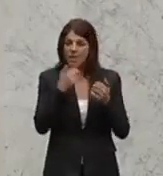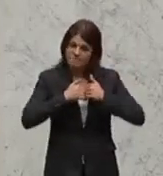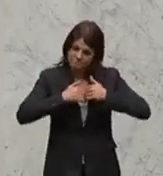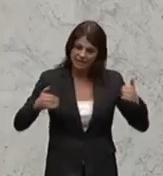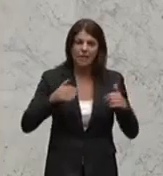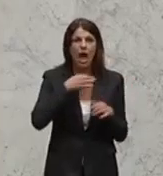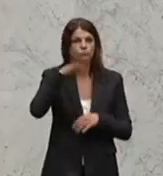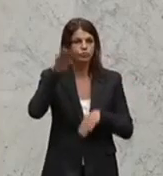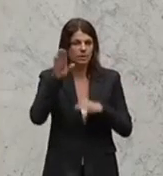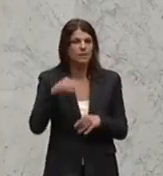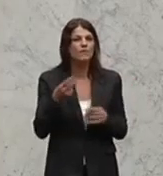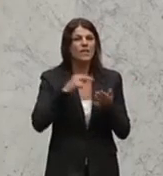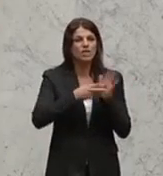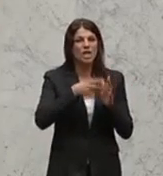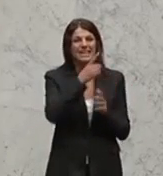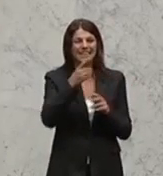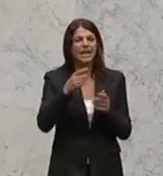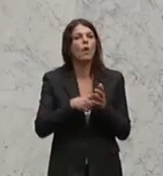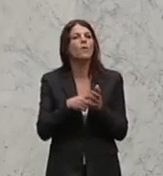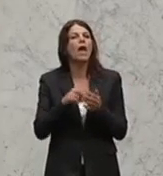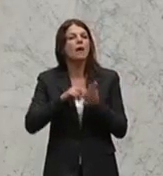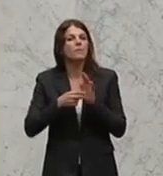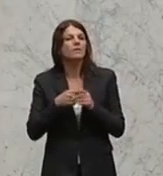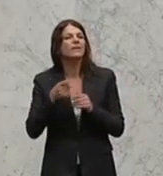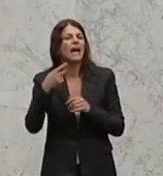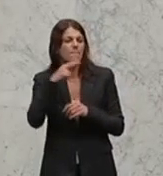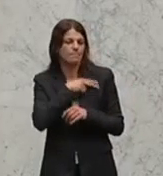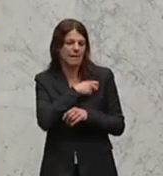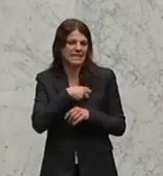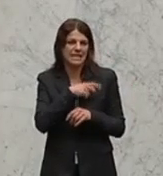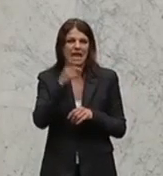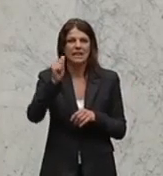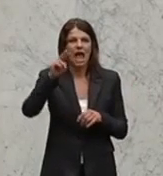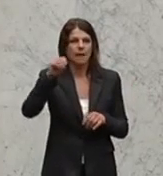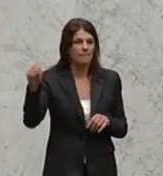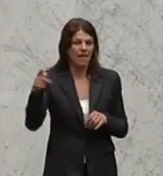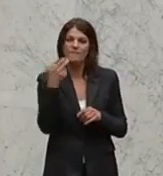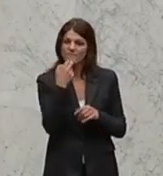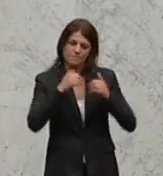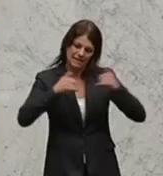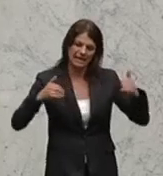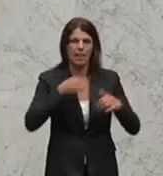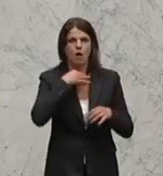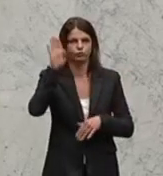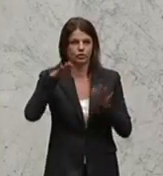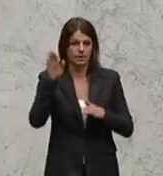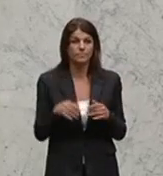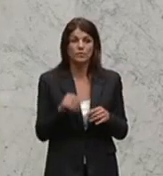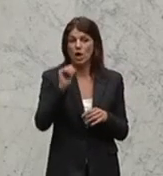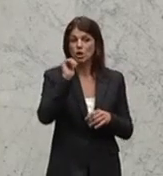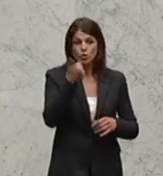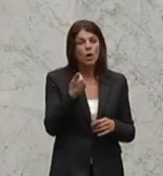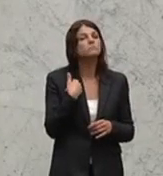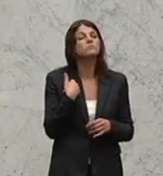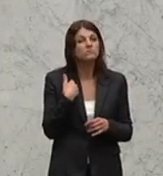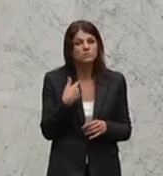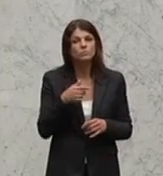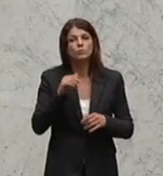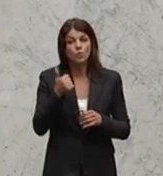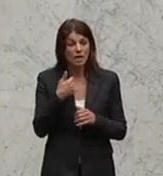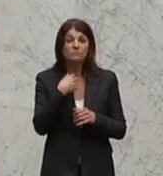der Abgeordneten Ingenieur Dietrich und des Abgeordneten Magister Darmann vor. Ich werde daher zunächst über die von den erwähnten Verlangen auf